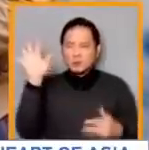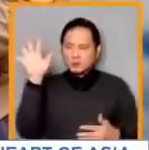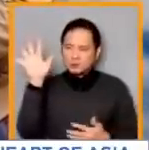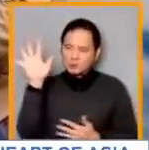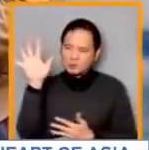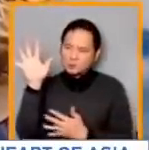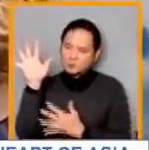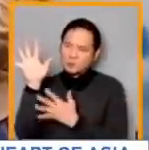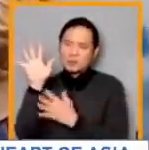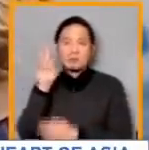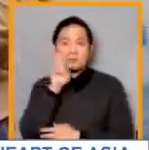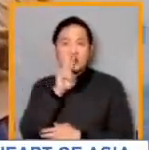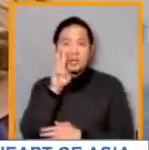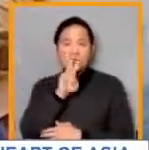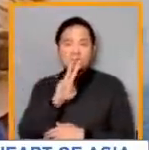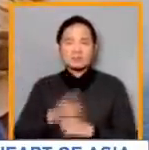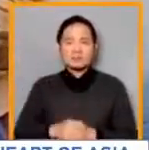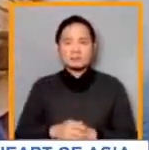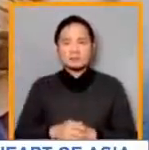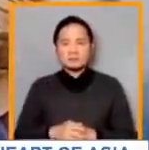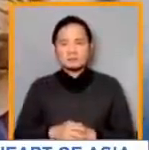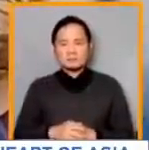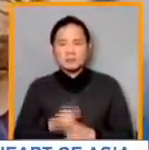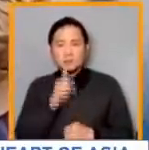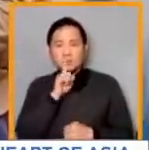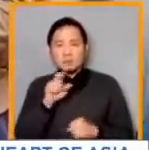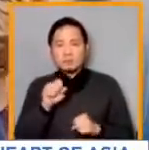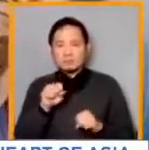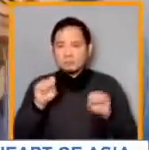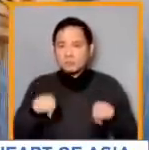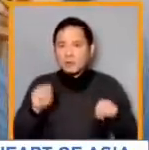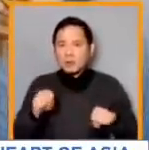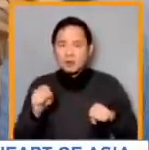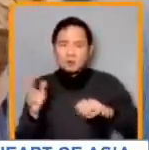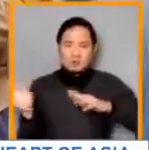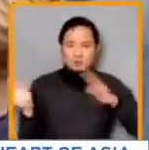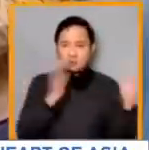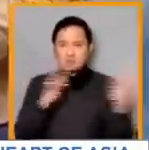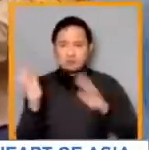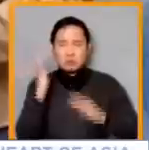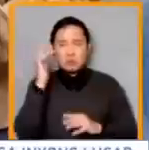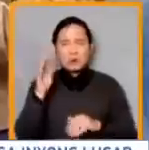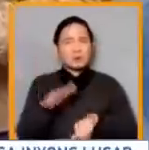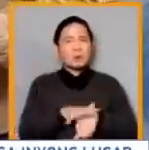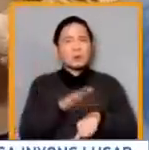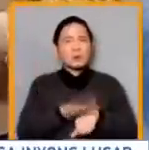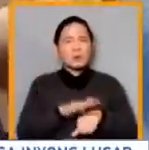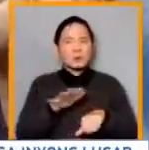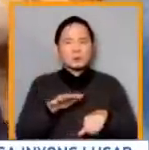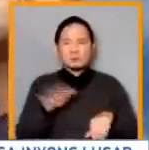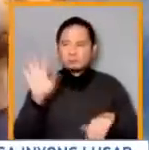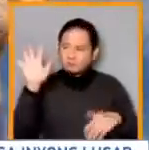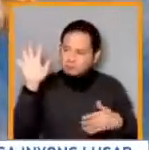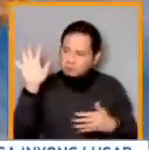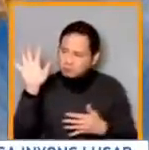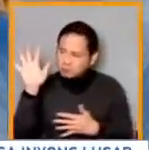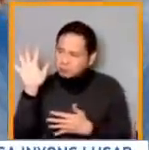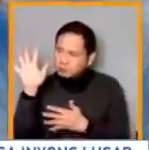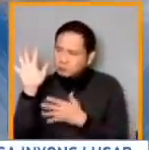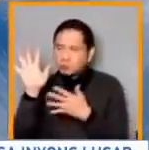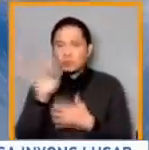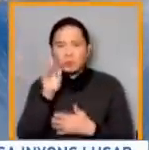ito ay isang maging bagyo dahil mabagal yung kanyang pagkilos, eh nandyan yan mga kapuso. Kaya patuloy nating imo-monitor yung LTA na